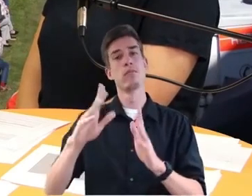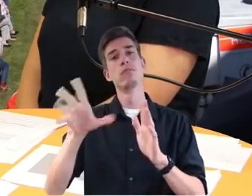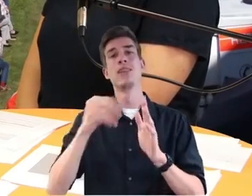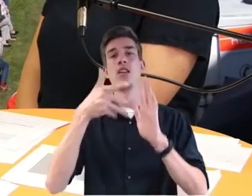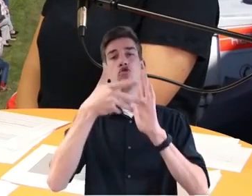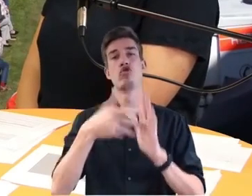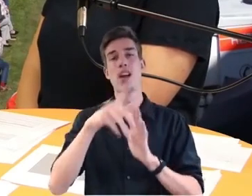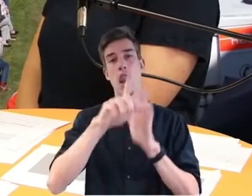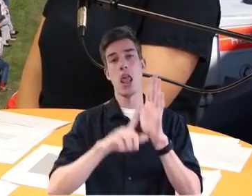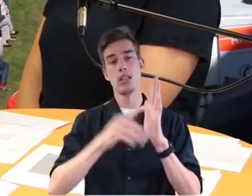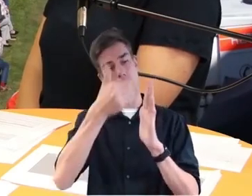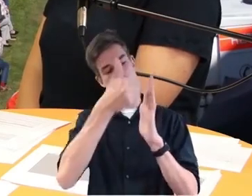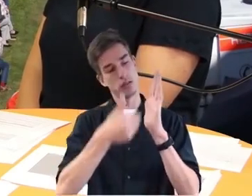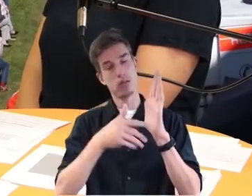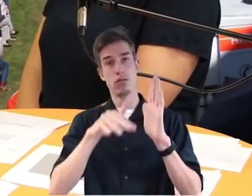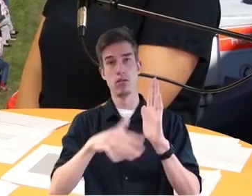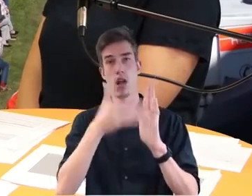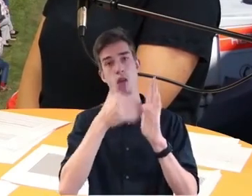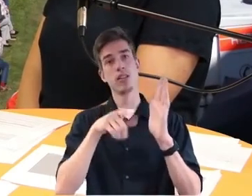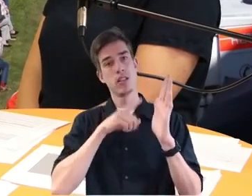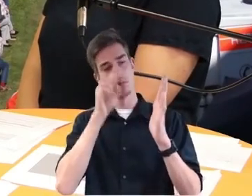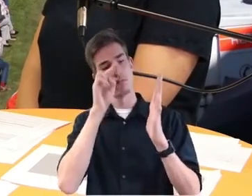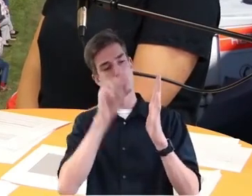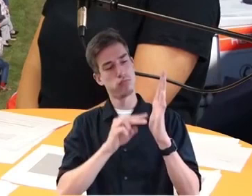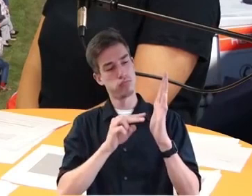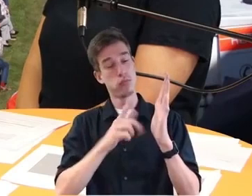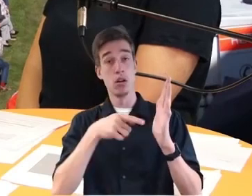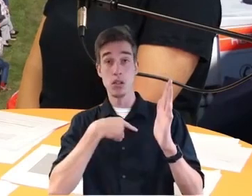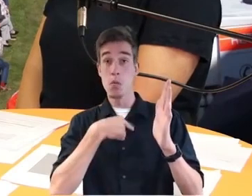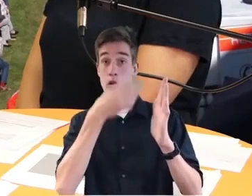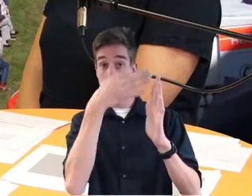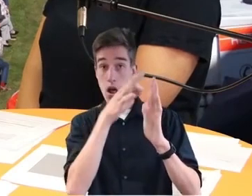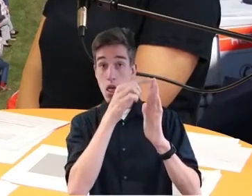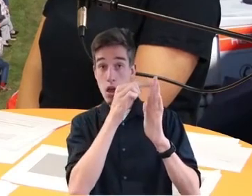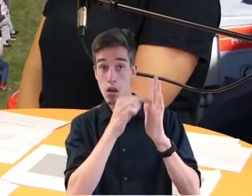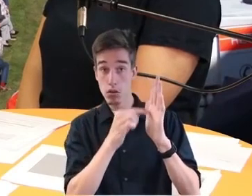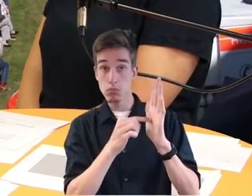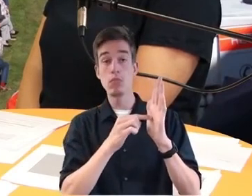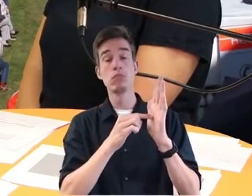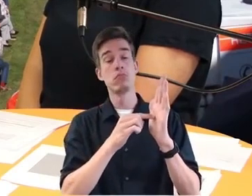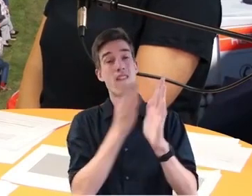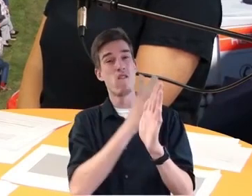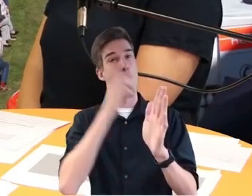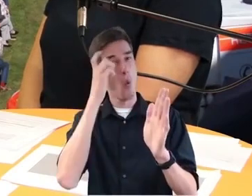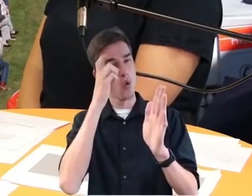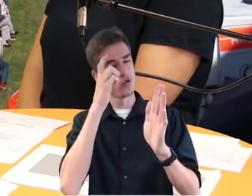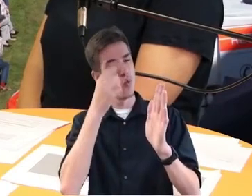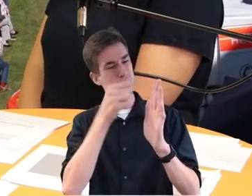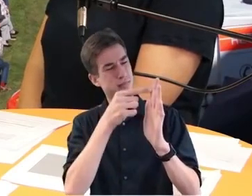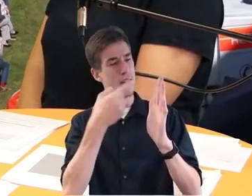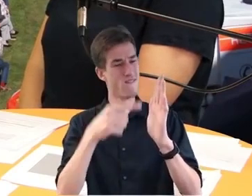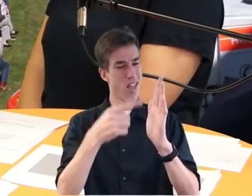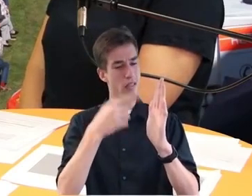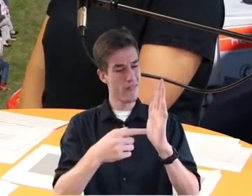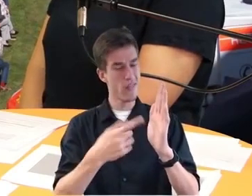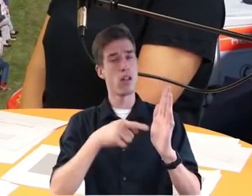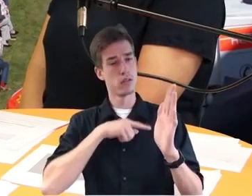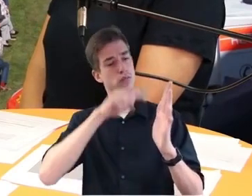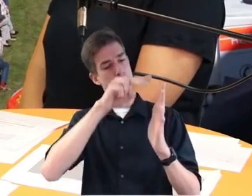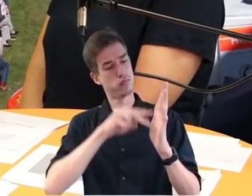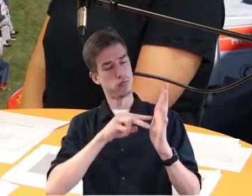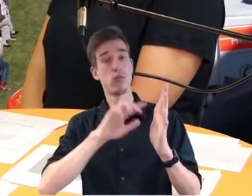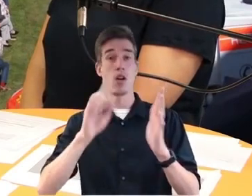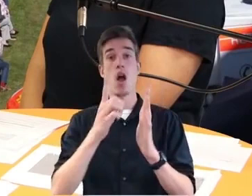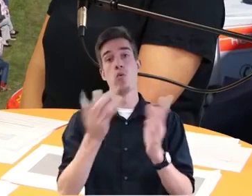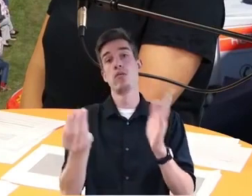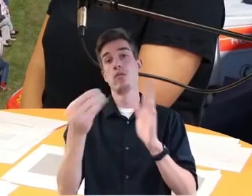Herausnehmen, dass man sich selber einen Überblick verschaffen kann. Was habe ich schon getan an Vorsorgemaßnahmen? Was ist noch offen? Und natürlich auch durch